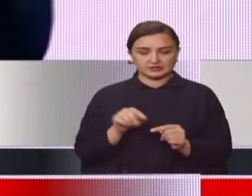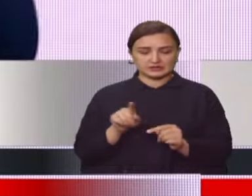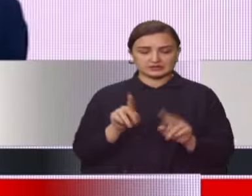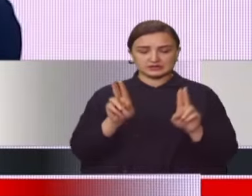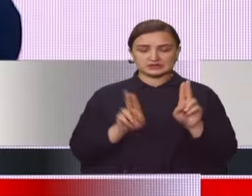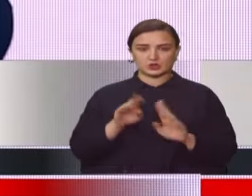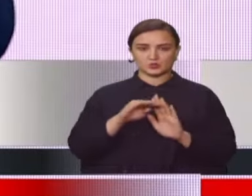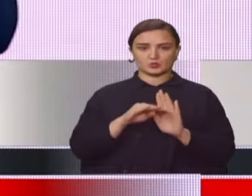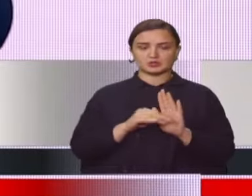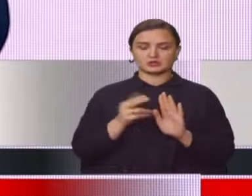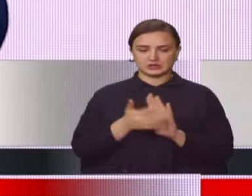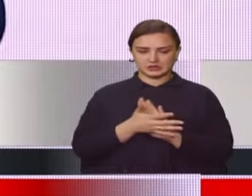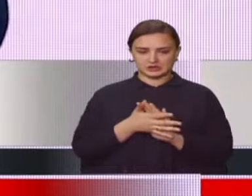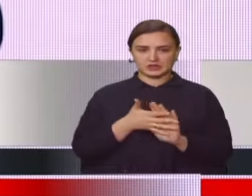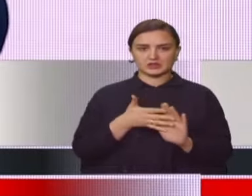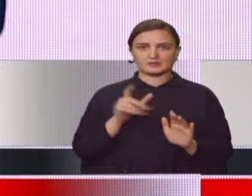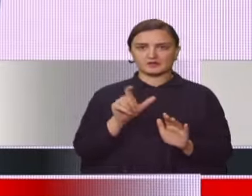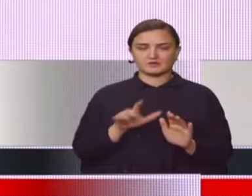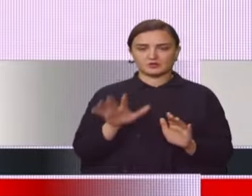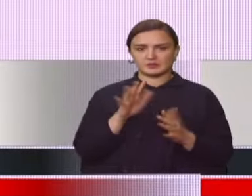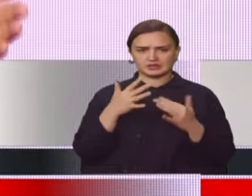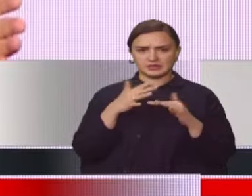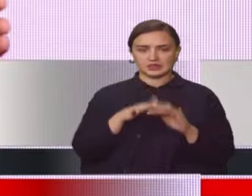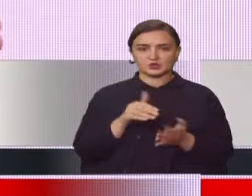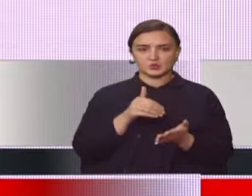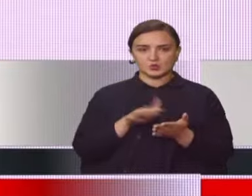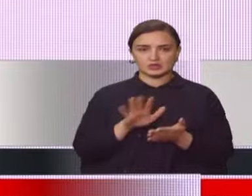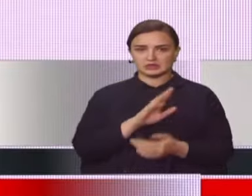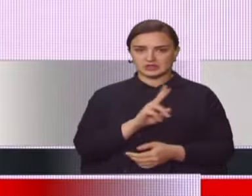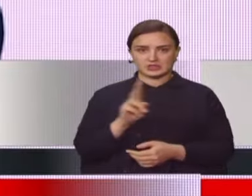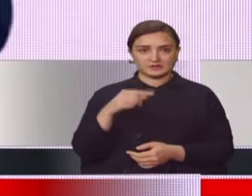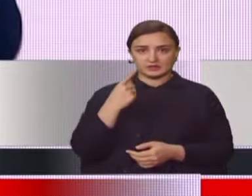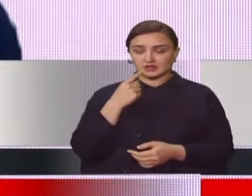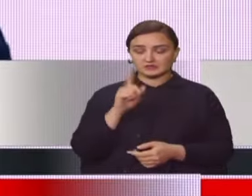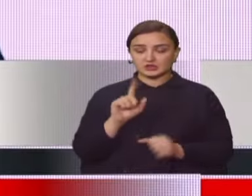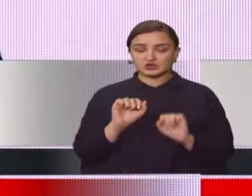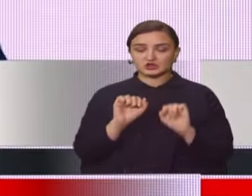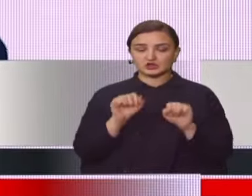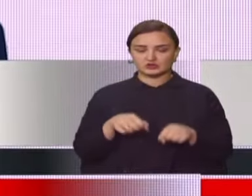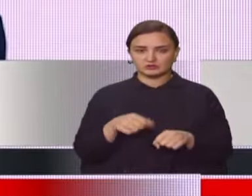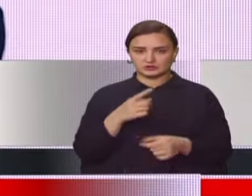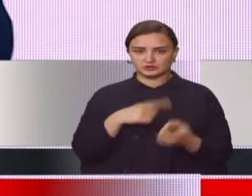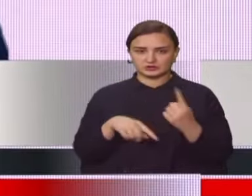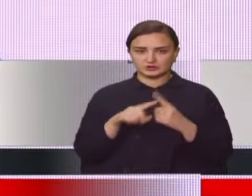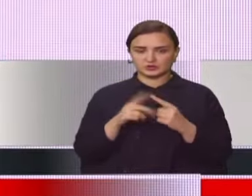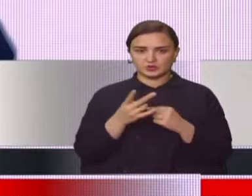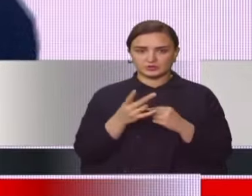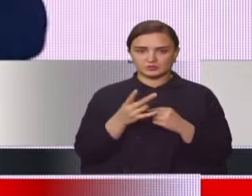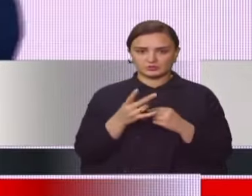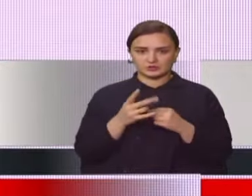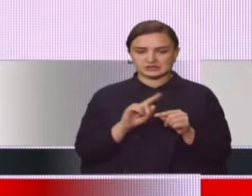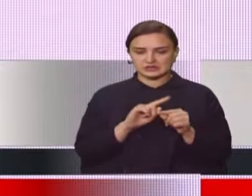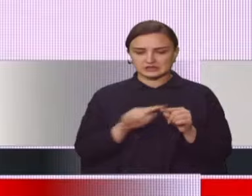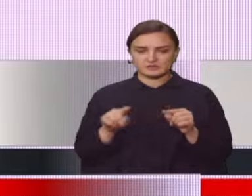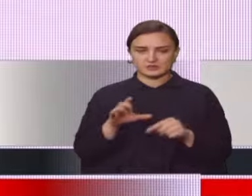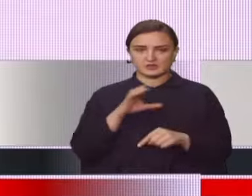რეგულაციები მოყვება გასაგებია. სიგარეტის აქციის გამო ევროინტეგრაციას ზე უარს არავინ არ იტყვის, მაგრამ რაც შეგვიძლია ჩვენ უნდა მაქსიმალურად გამოვაჭროთ, რომ